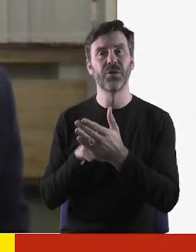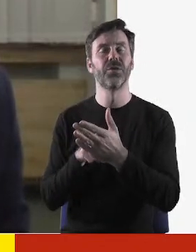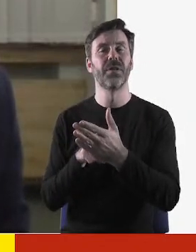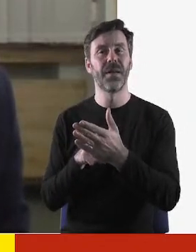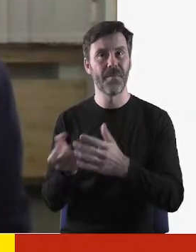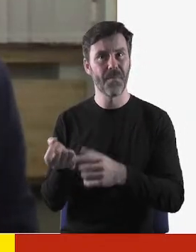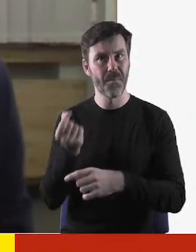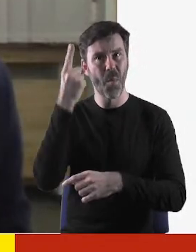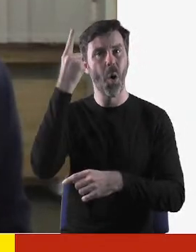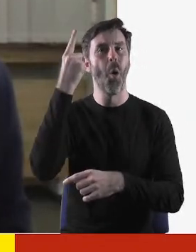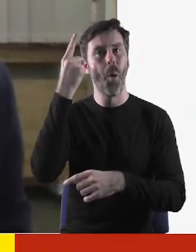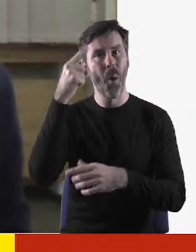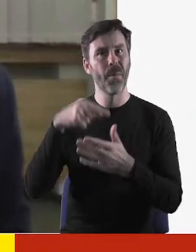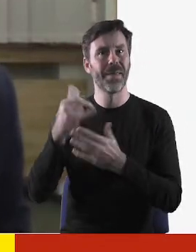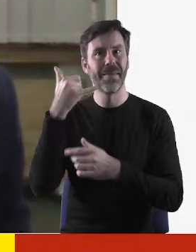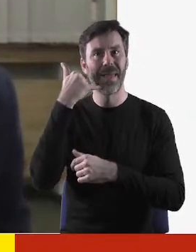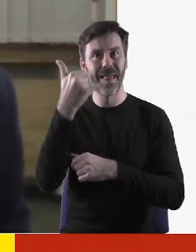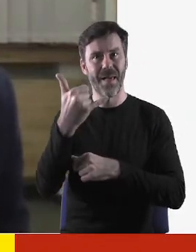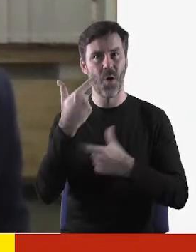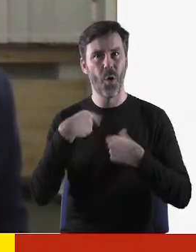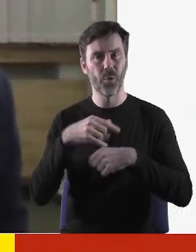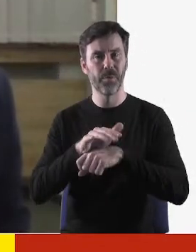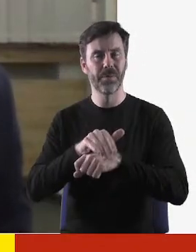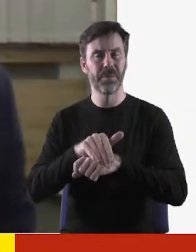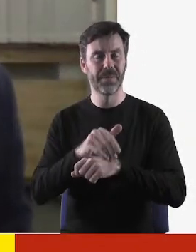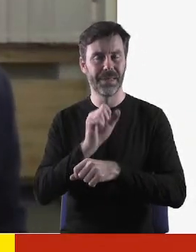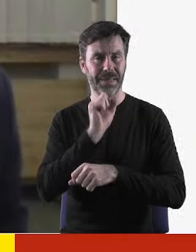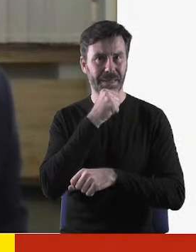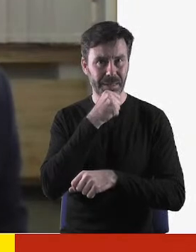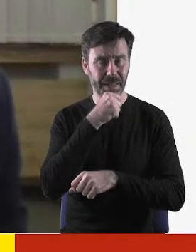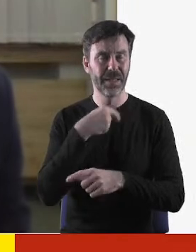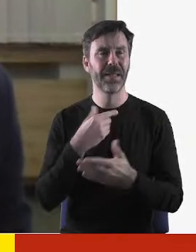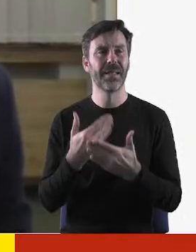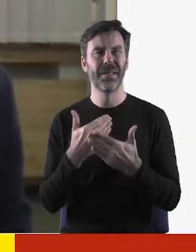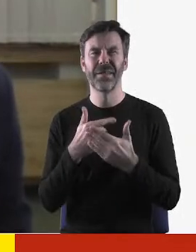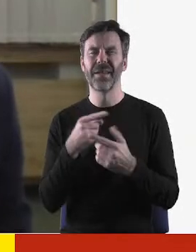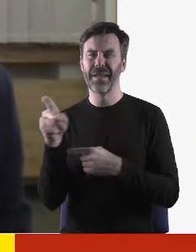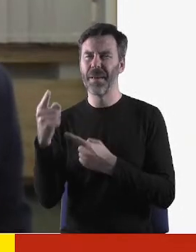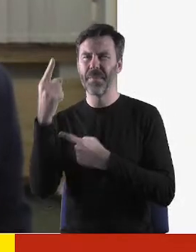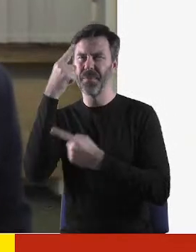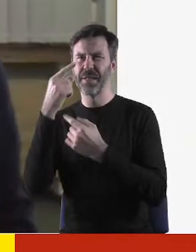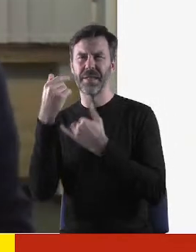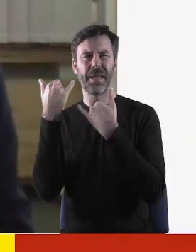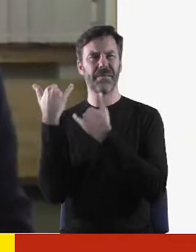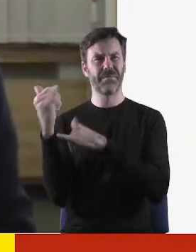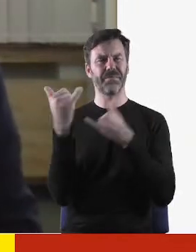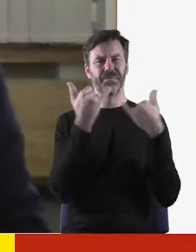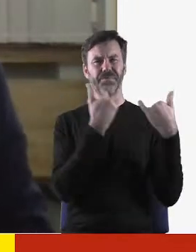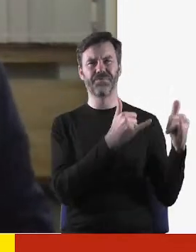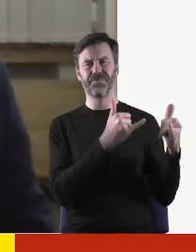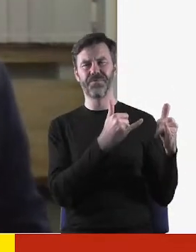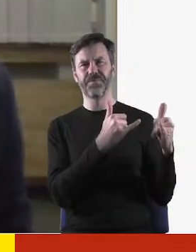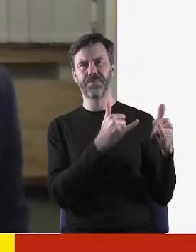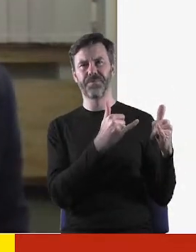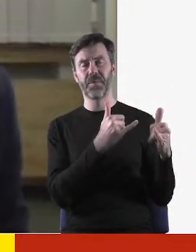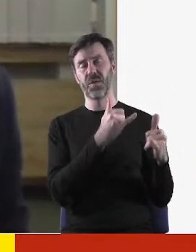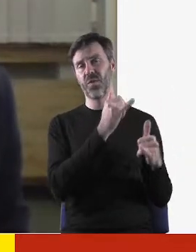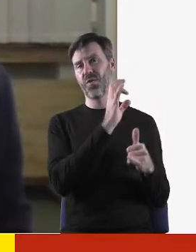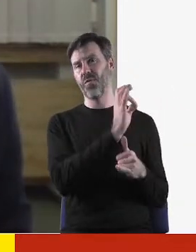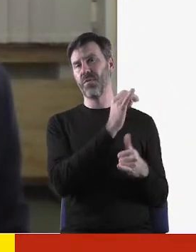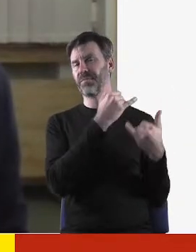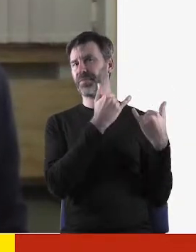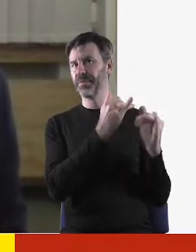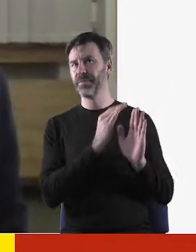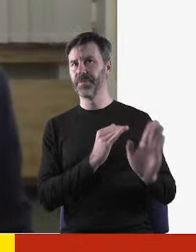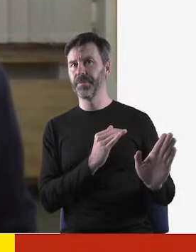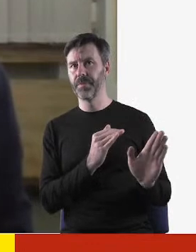ideę. Dlatego też moja ocena tej sytuacji jest nieco inna, a może znacząco inna niż pańska. Uważam,